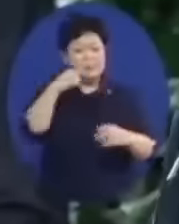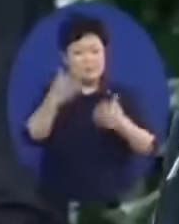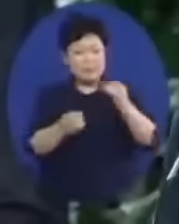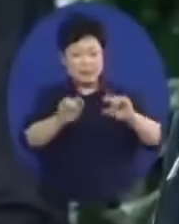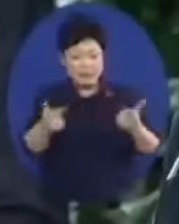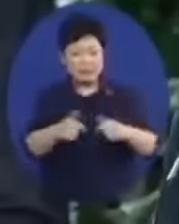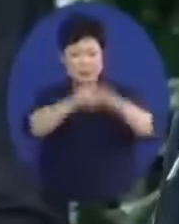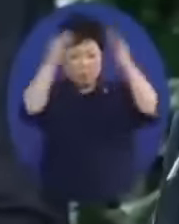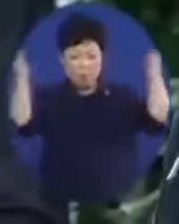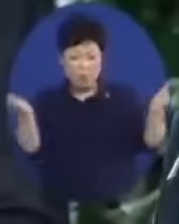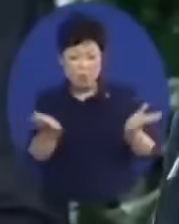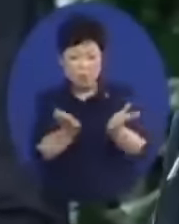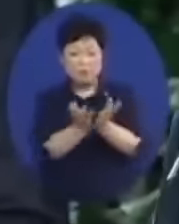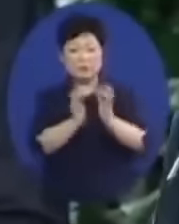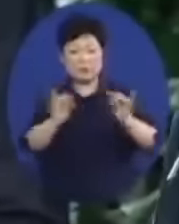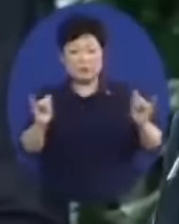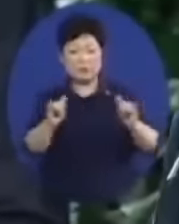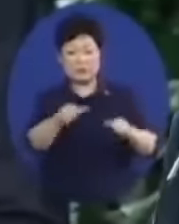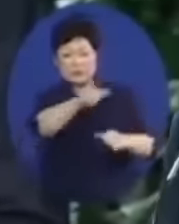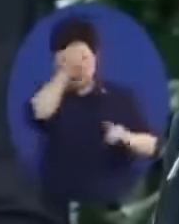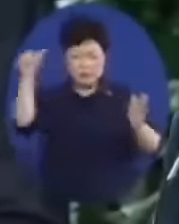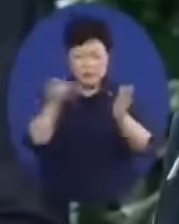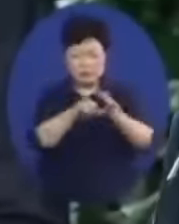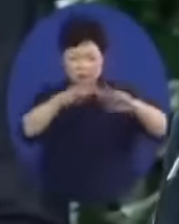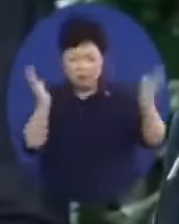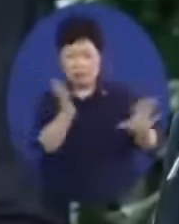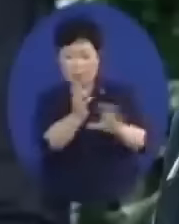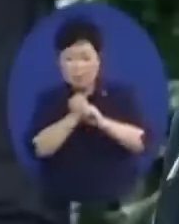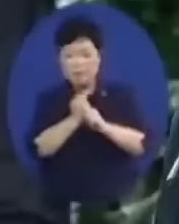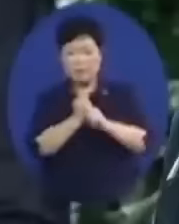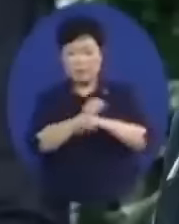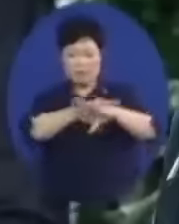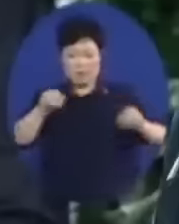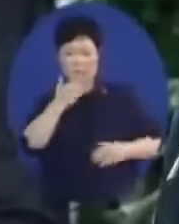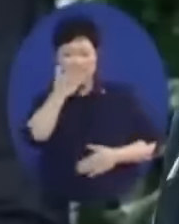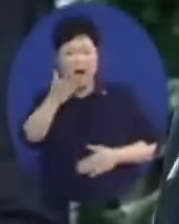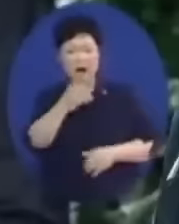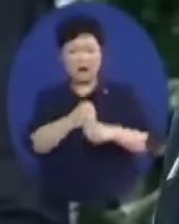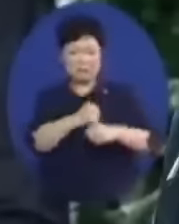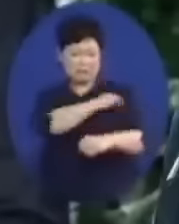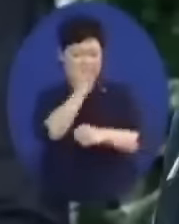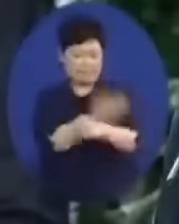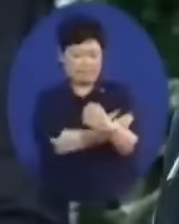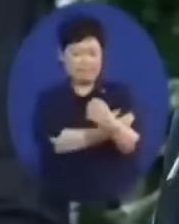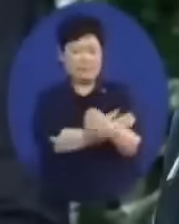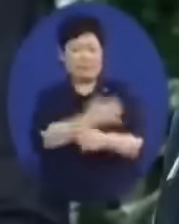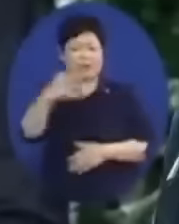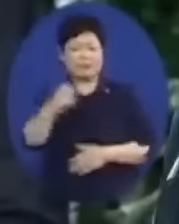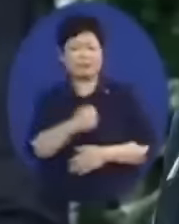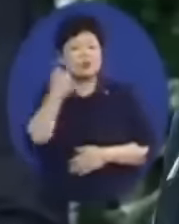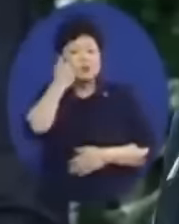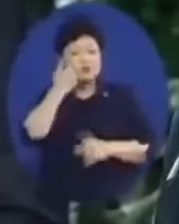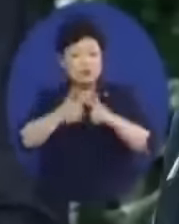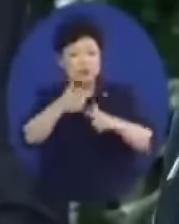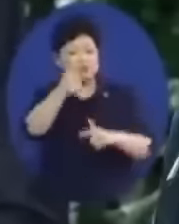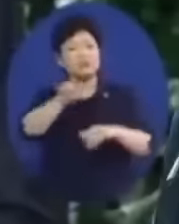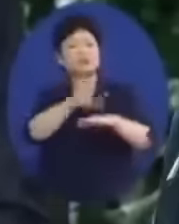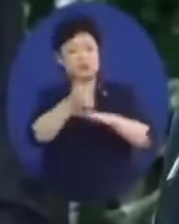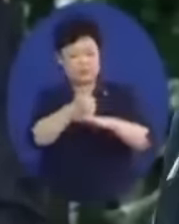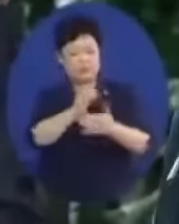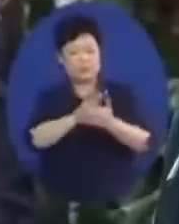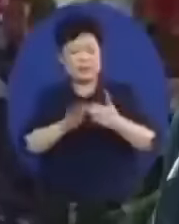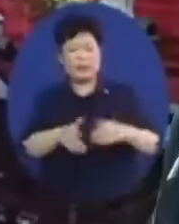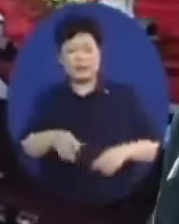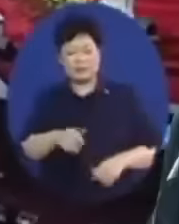빚을 일생을 다 통틀어서 청산해 줄 수 있는 능력을 가지고 있는 것이 예수님인 것입니다.